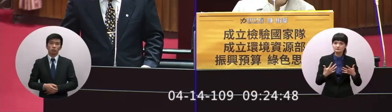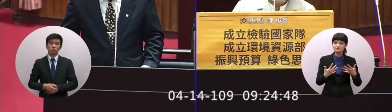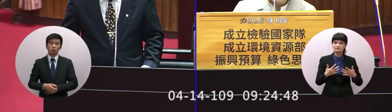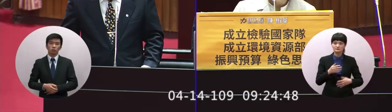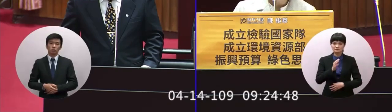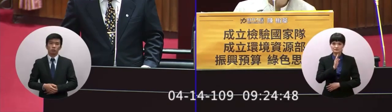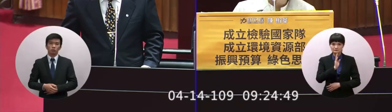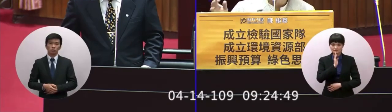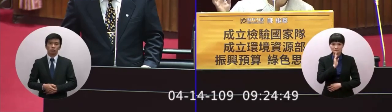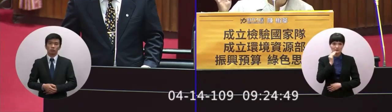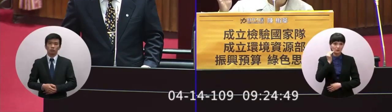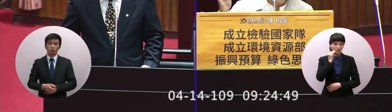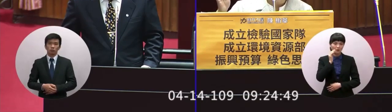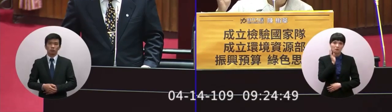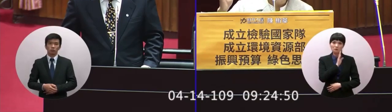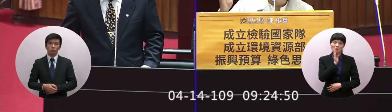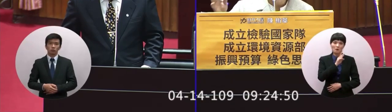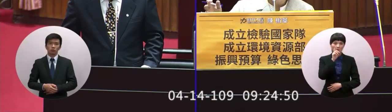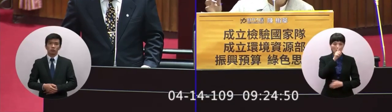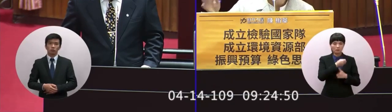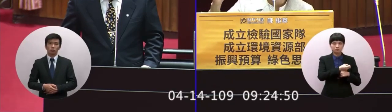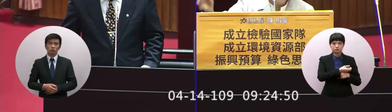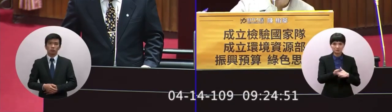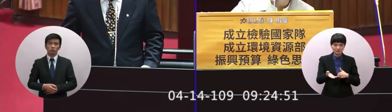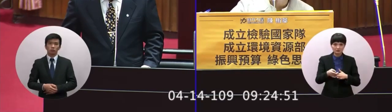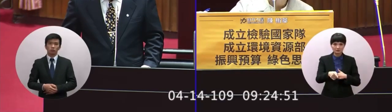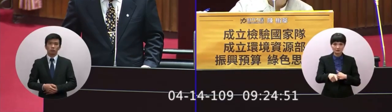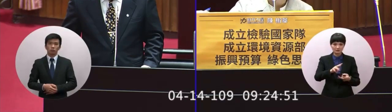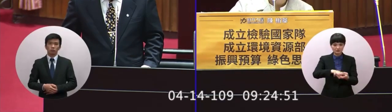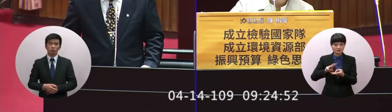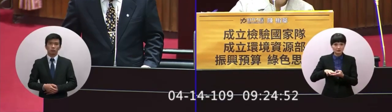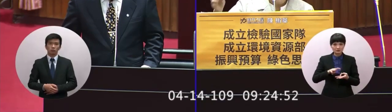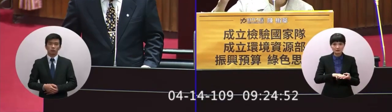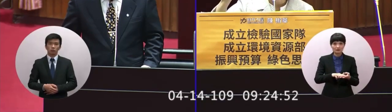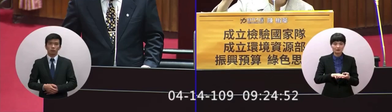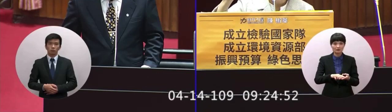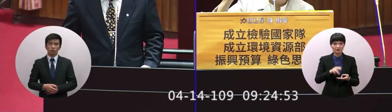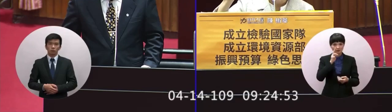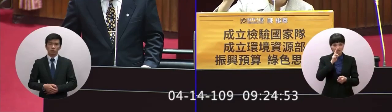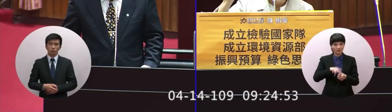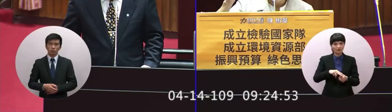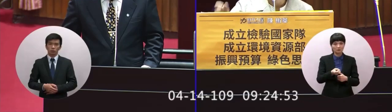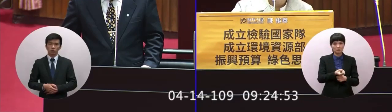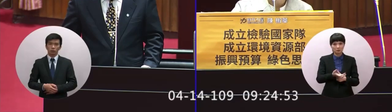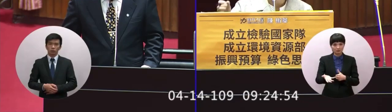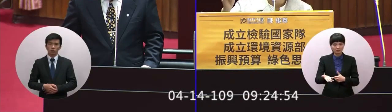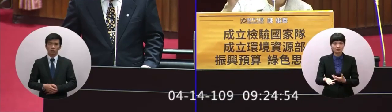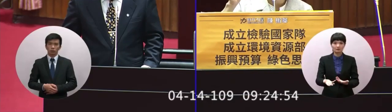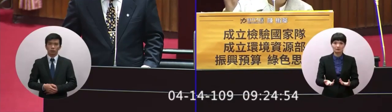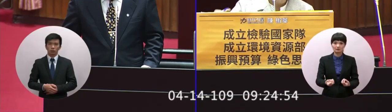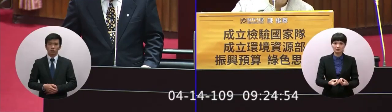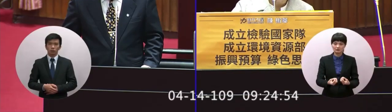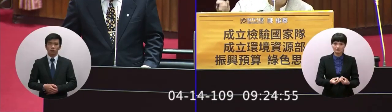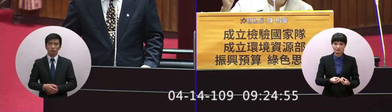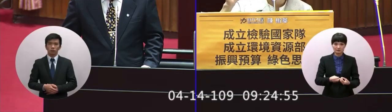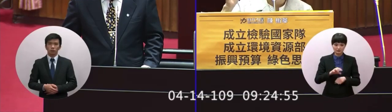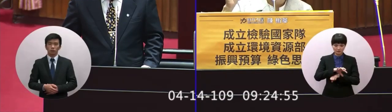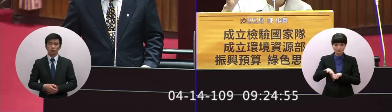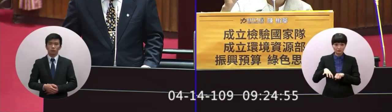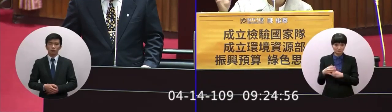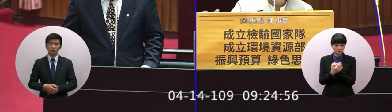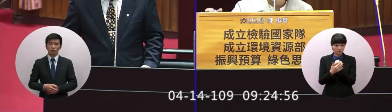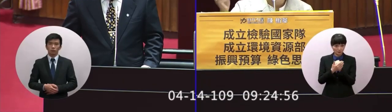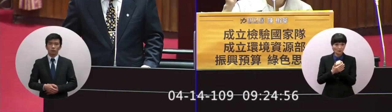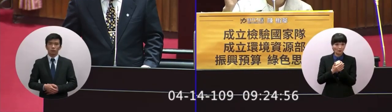果废弃物被这个废弃物污染农地，然后这个环保单位不赶快用这